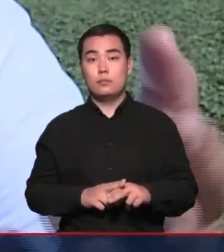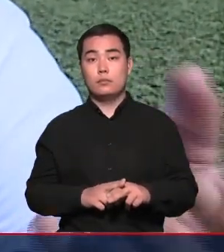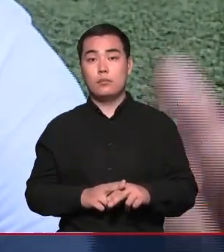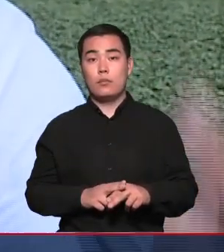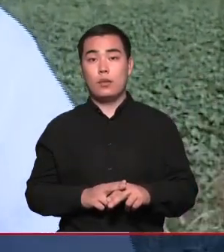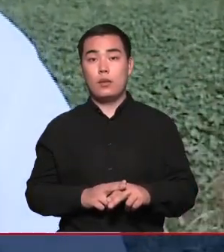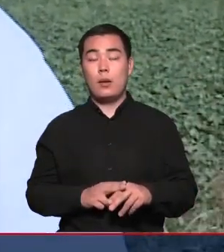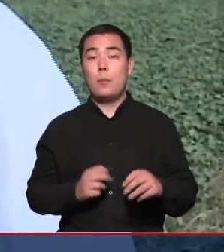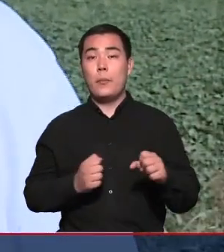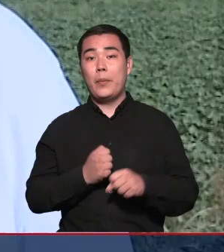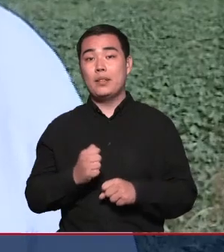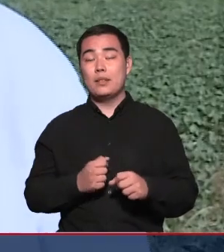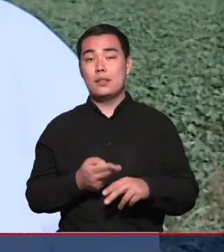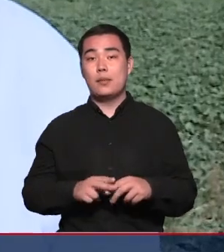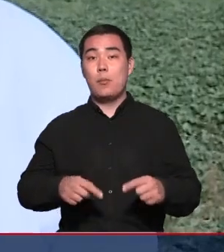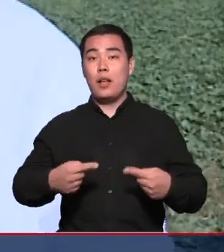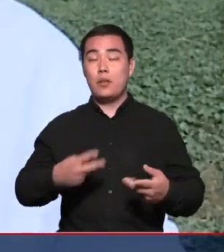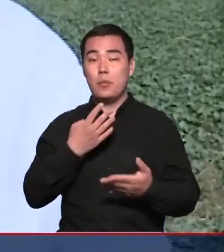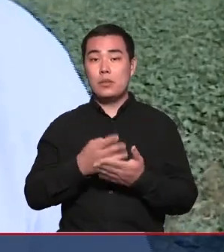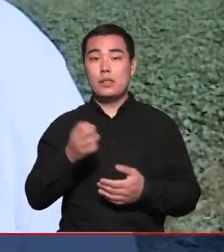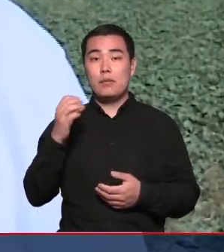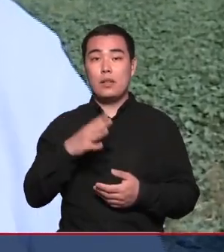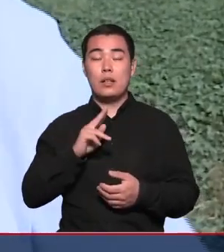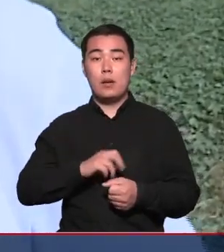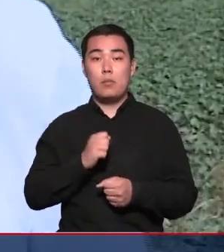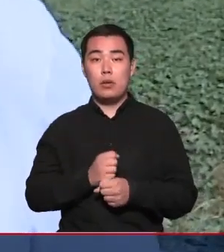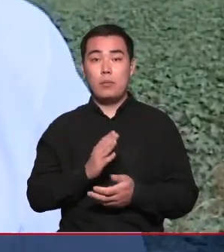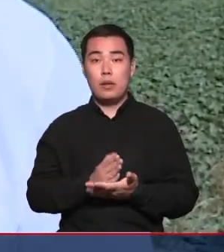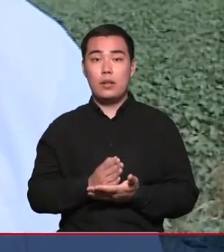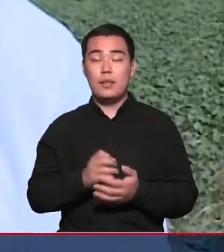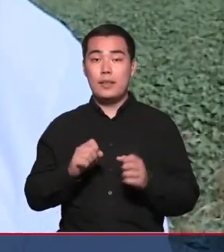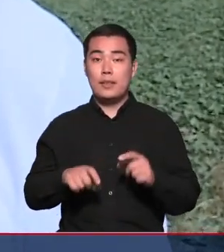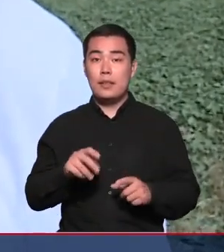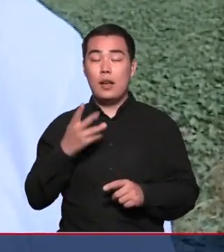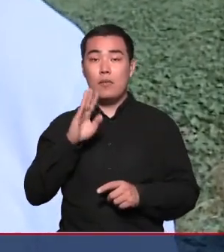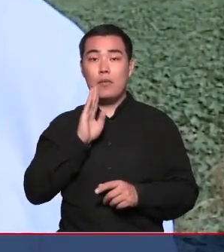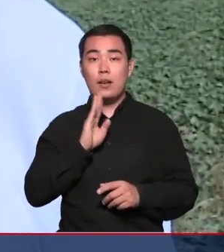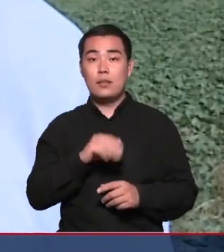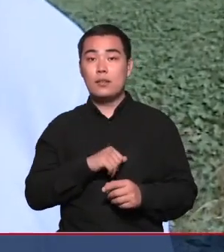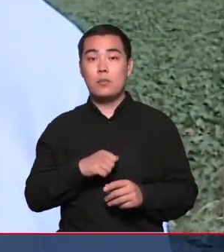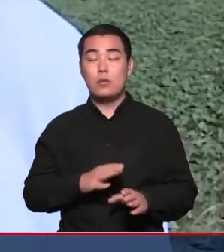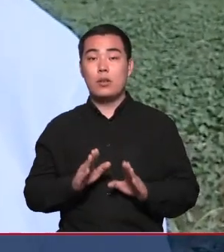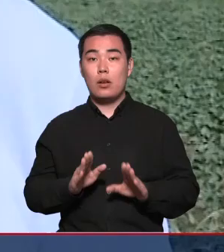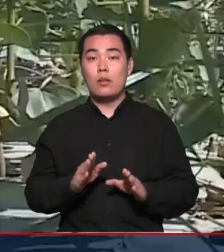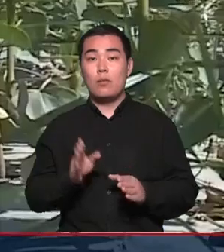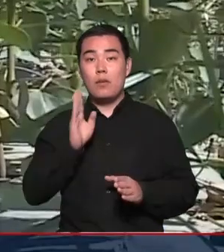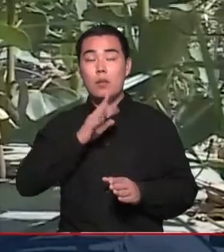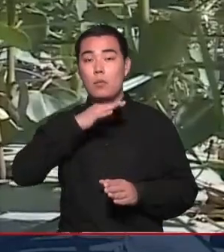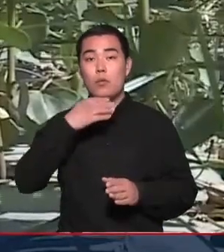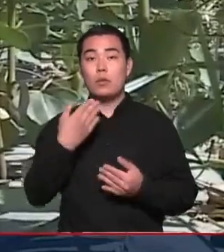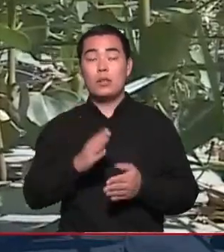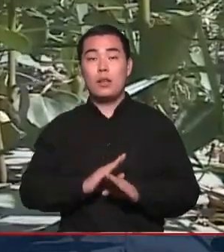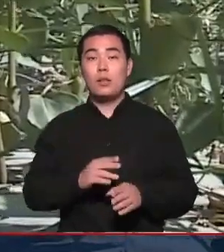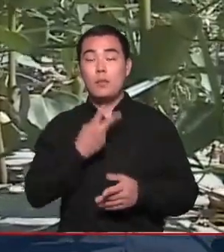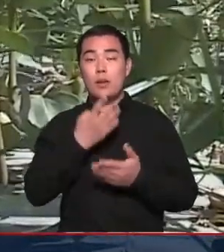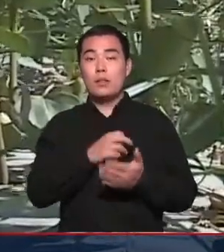мотор жаңағыдай сібетпенен мотор істейді. Тамшылап суғарғаннан кейін ол шіле көп су кетпейді.